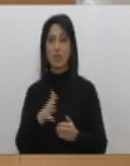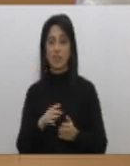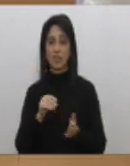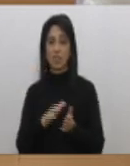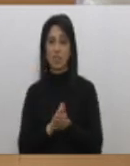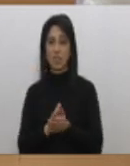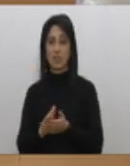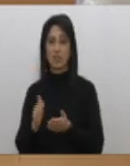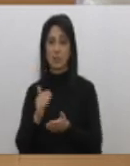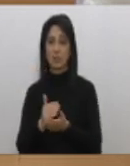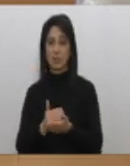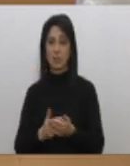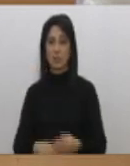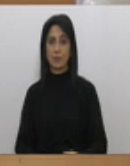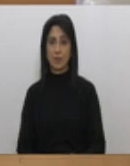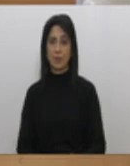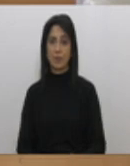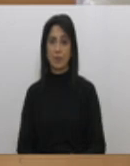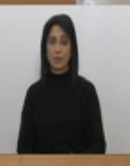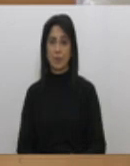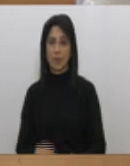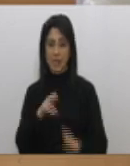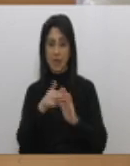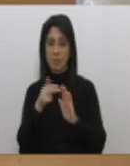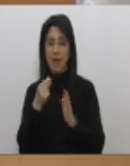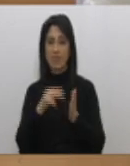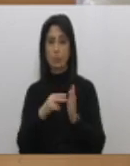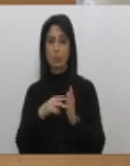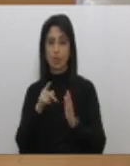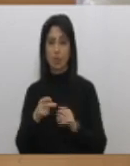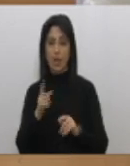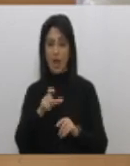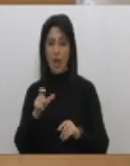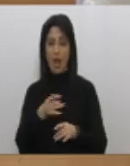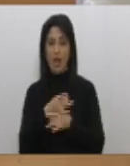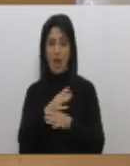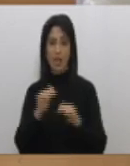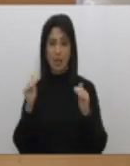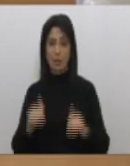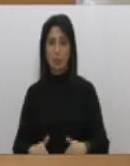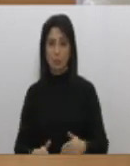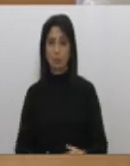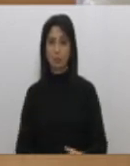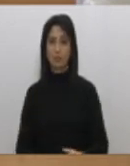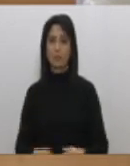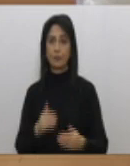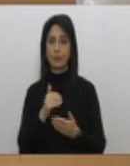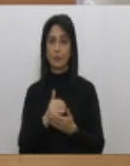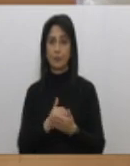ჯდება საბოლოოდ. იპარავთ ფულს ბიუჯეტიდან. ამიტომ არის ხალხი გაღატაკებული და ამიტომ იზრდება ფასი.